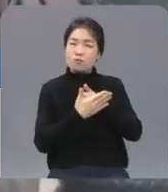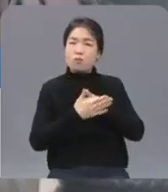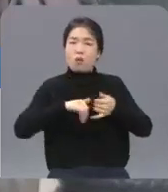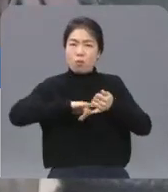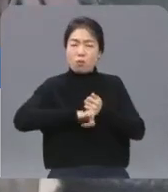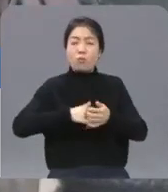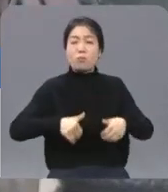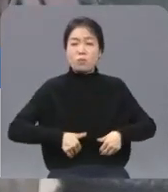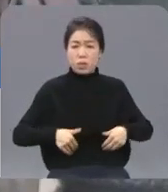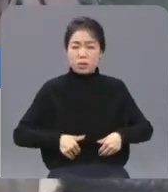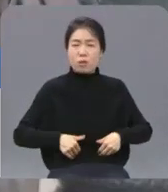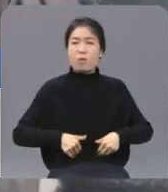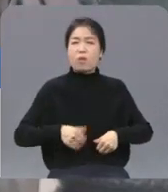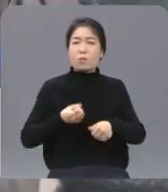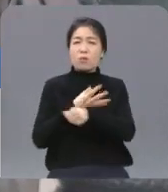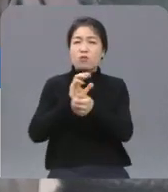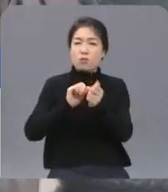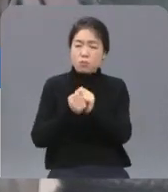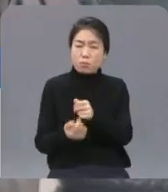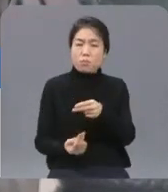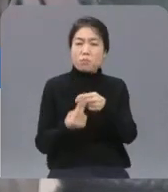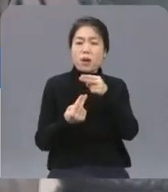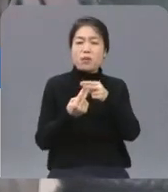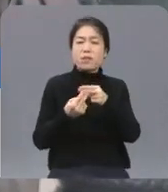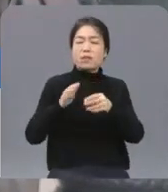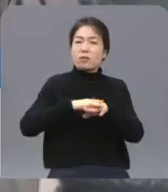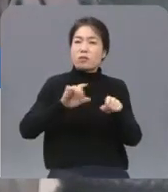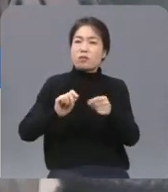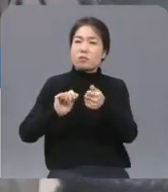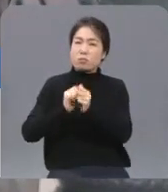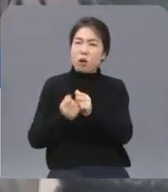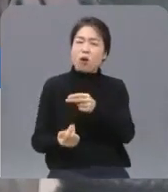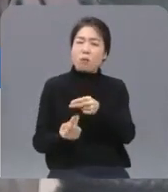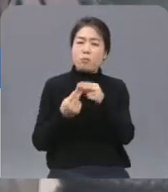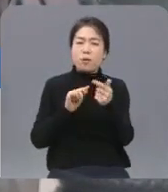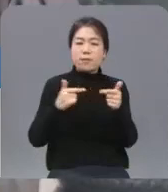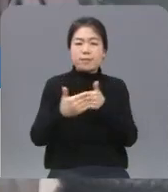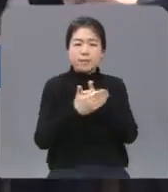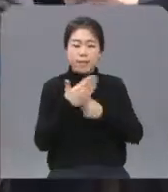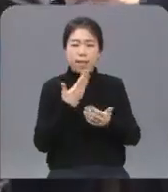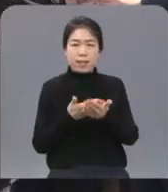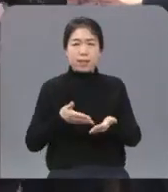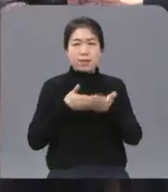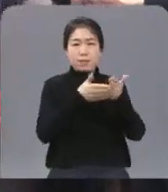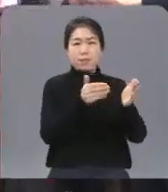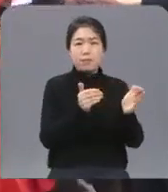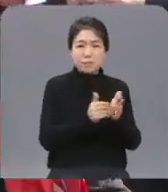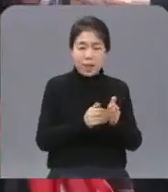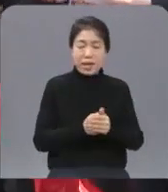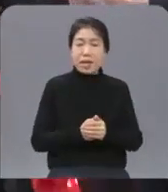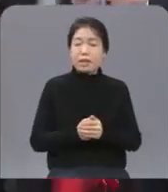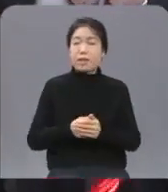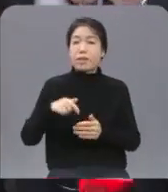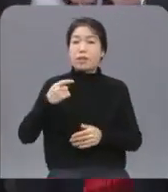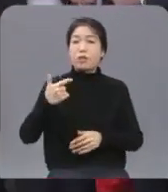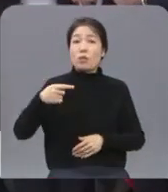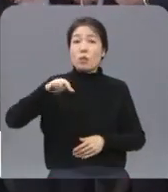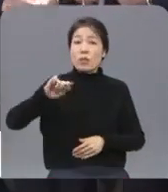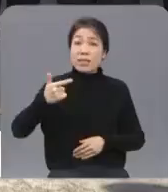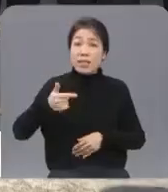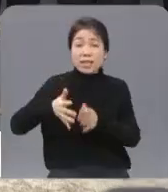수출 펀드라든가 농식품 펀드 등을 좀 많이 지원해집사 건의를 했고요 논산시가 기초단체